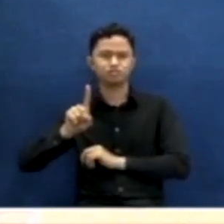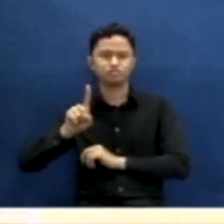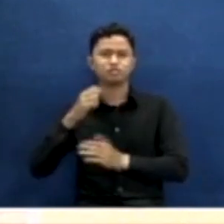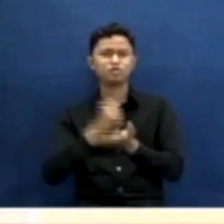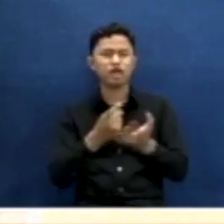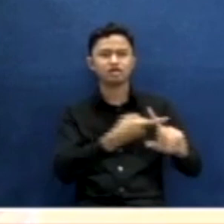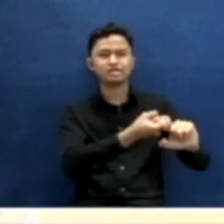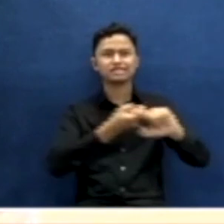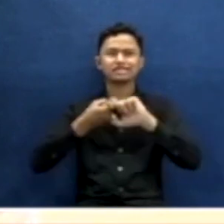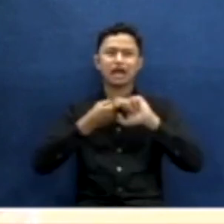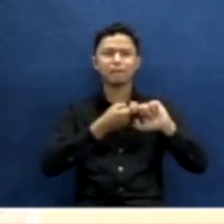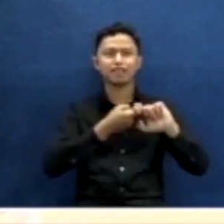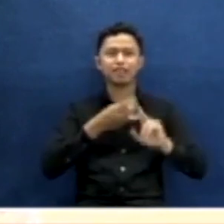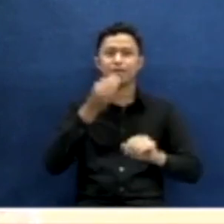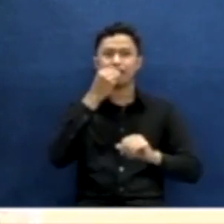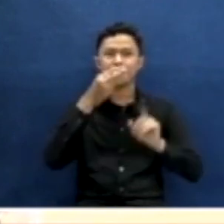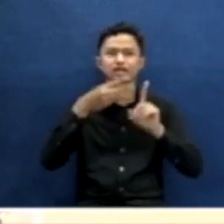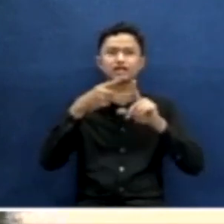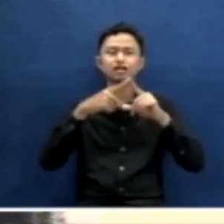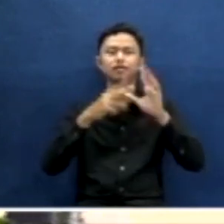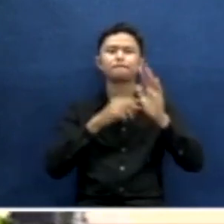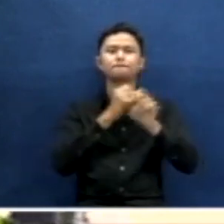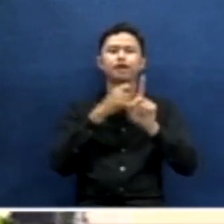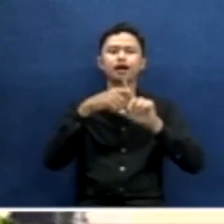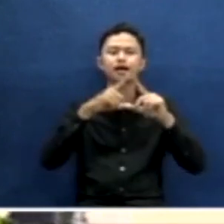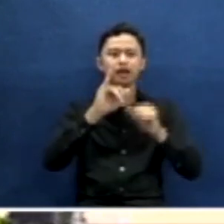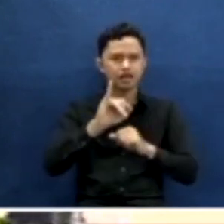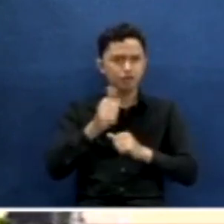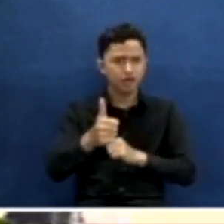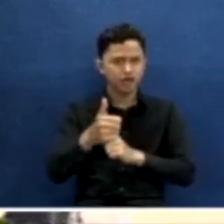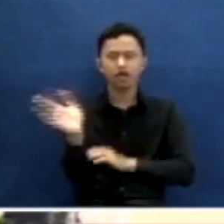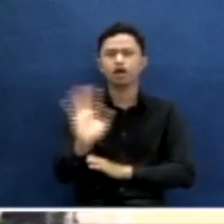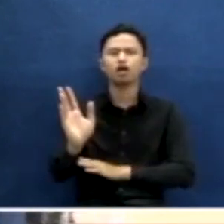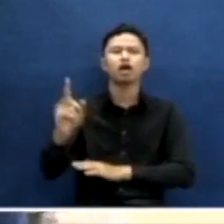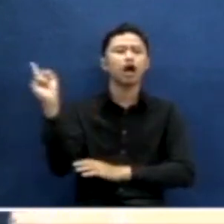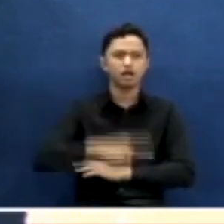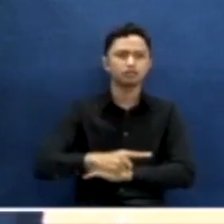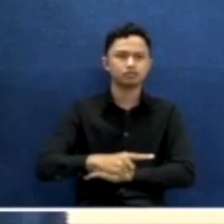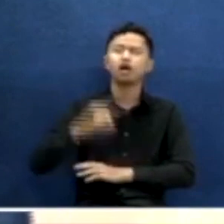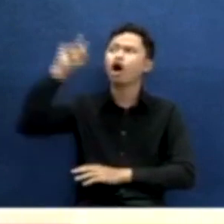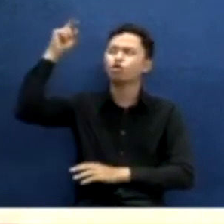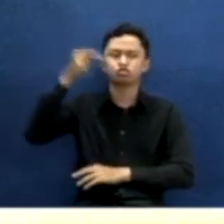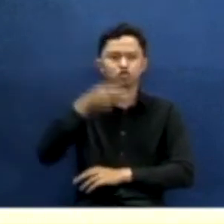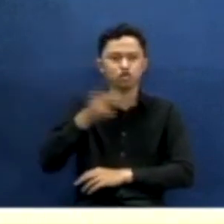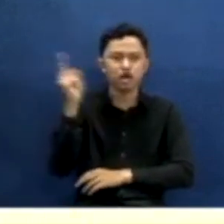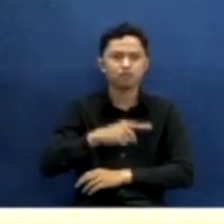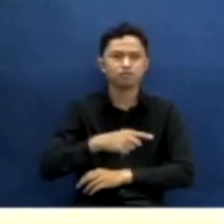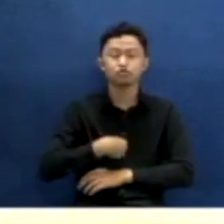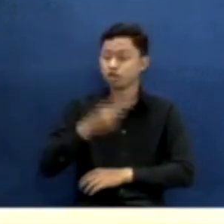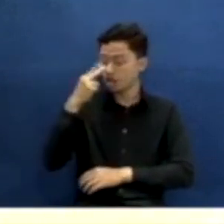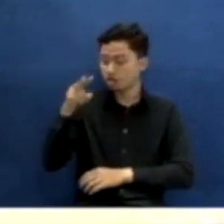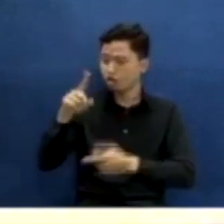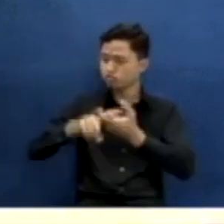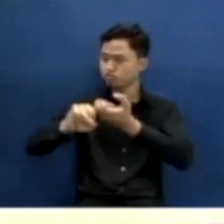diperbolehkanmemakan bangkai.Bangkaihewandiharamkanoleh Allah.Makakaummusyrikpunbereaksiketika mendapatipara